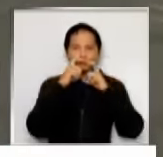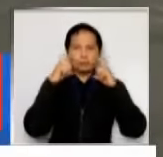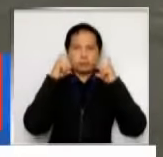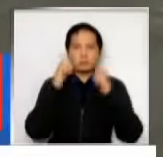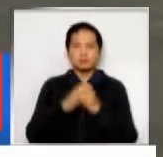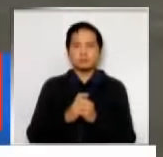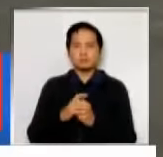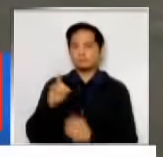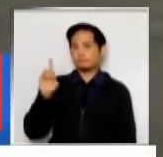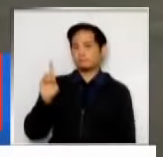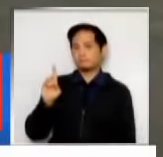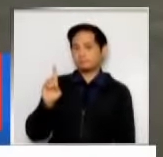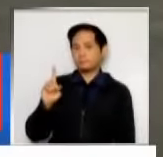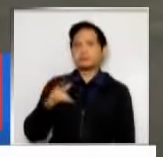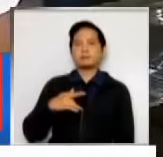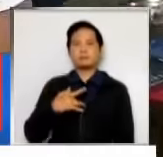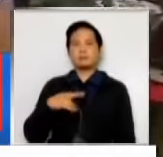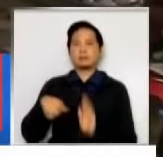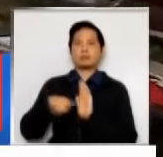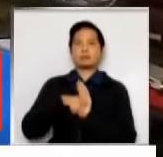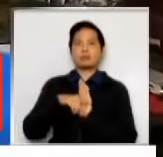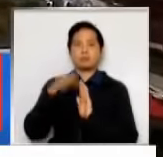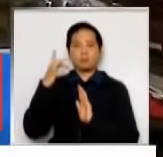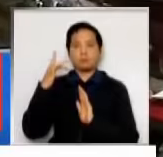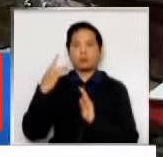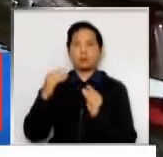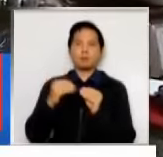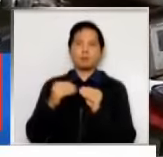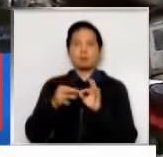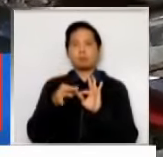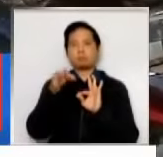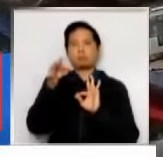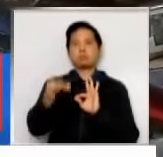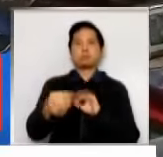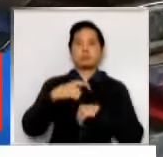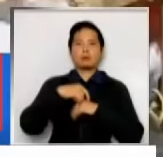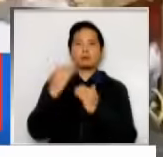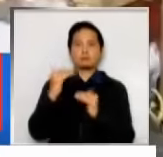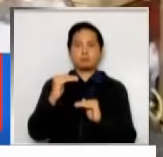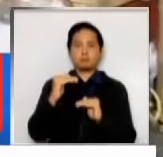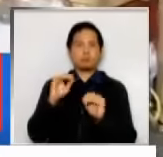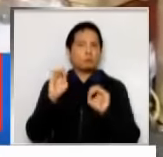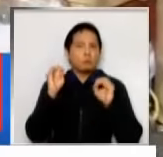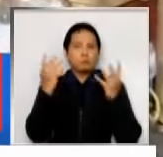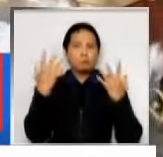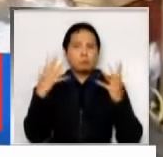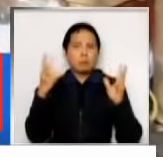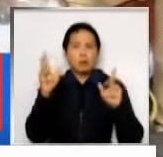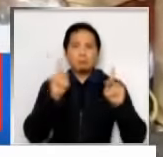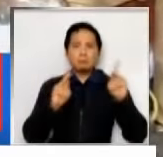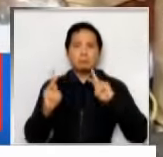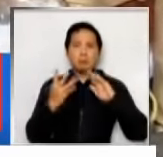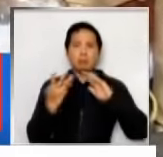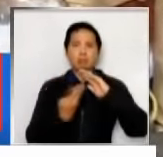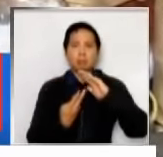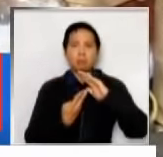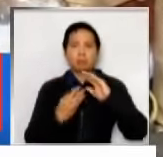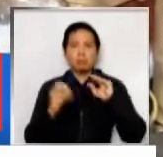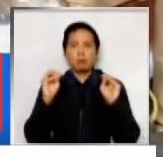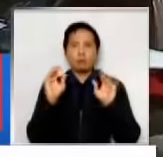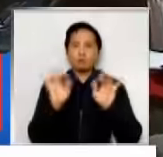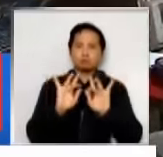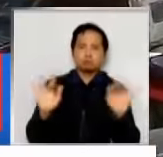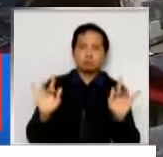ang epekto ng mas mahabang curfew. Wala pong benta ngayon, walang ganang tao. Ayoko sana ng ECQ